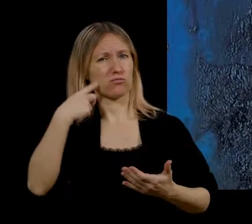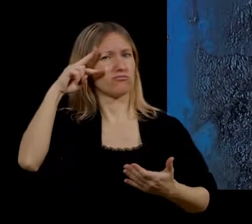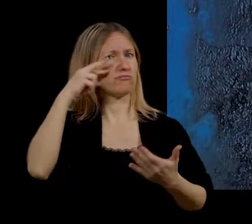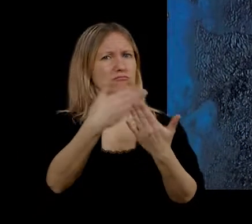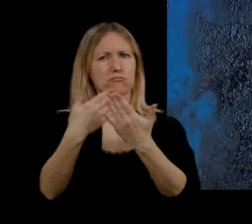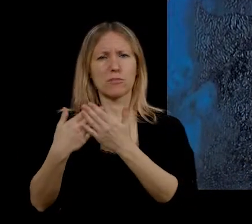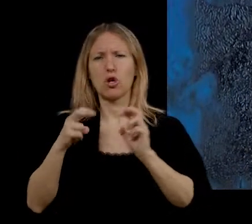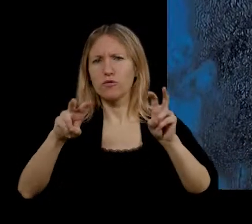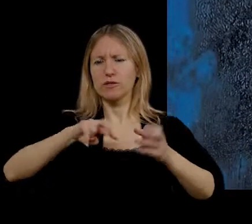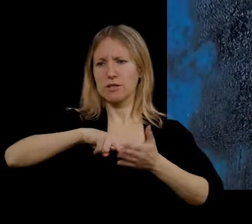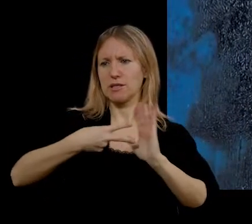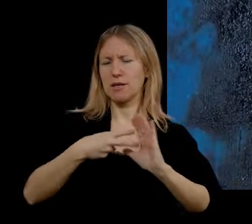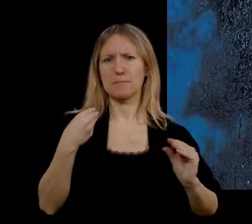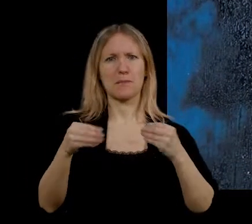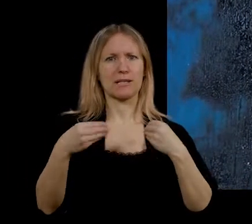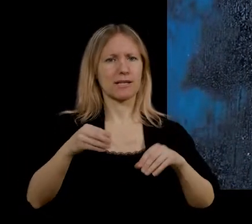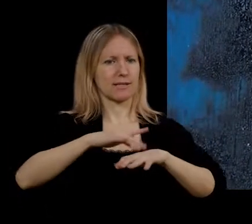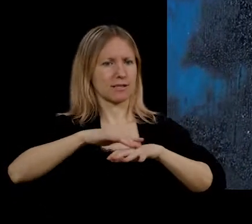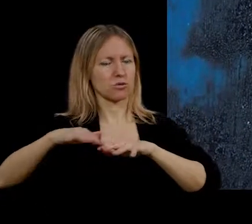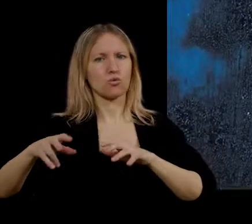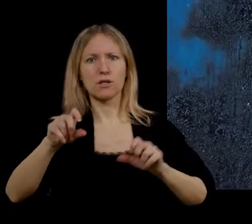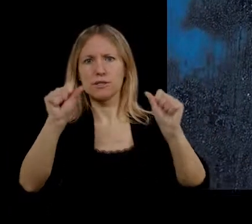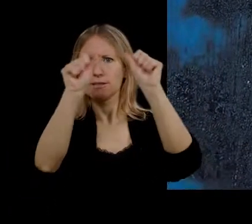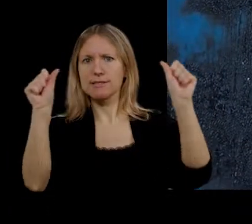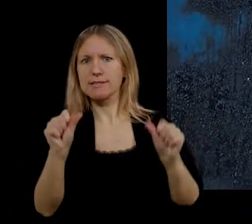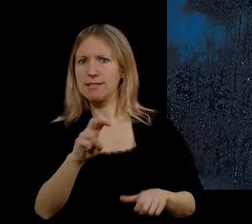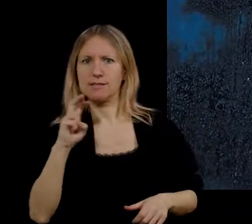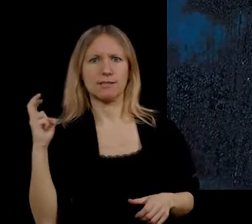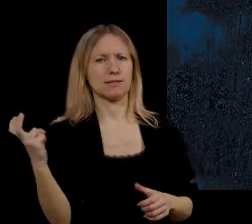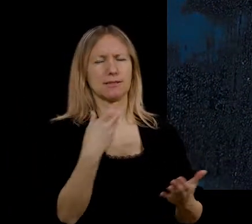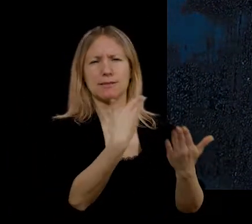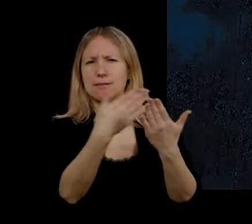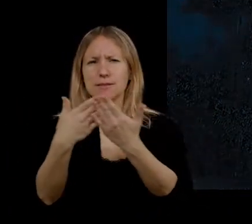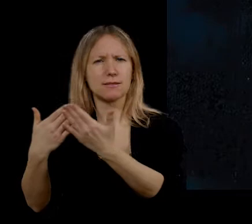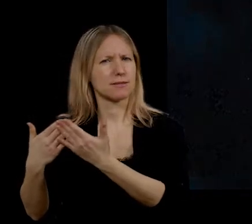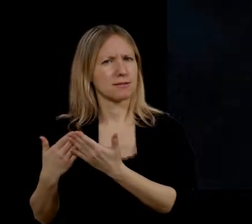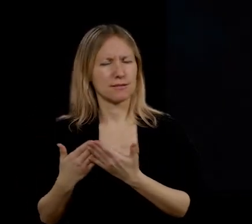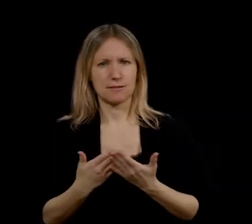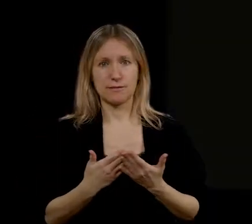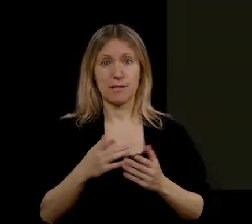pintor experimentà amb noves tècniques, matèries, textures i estils.